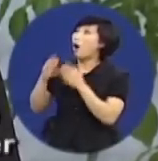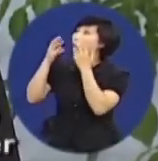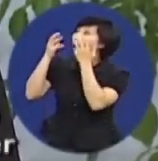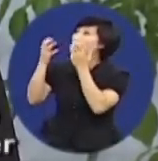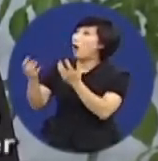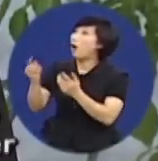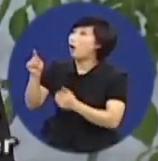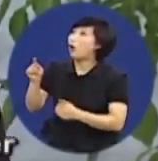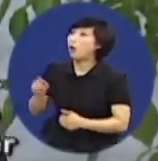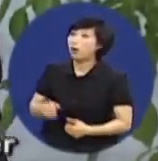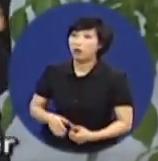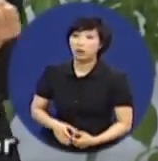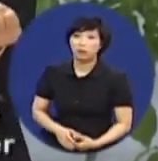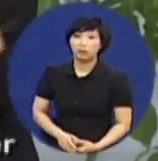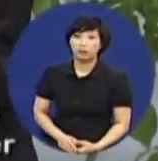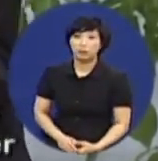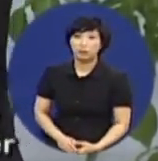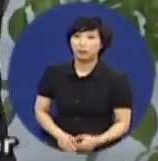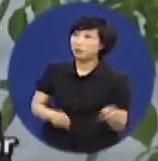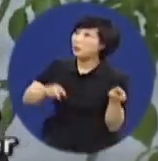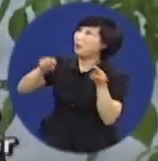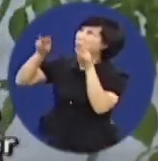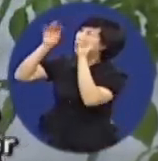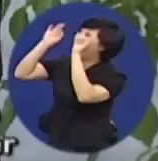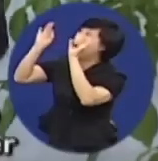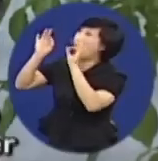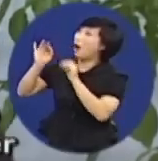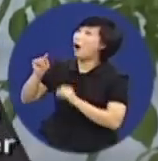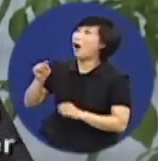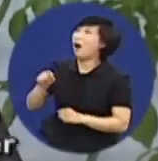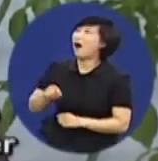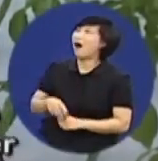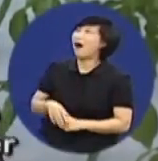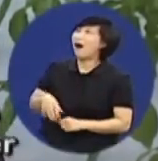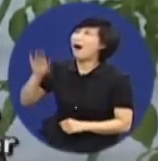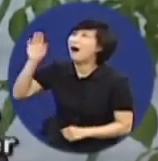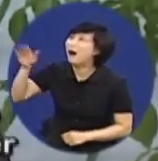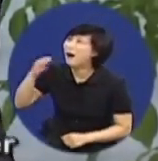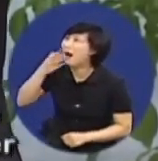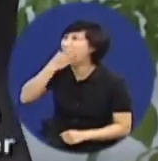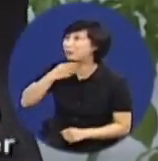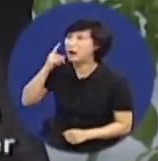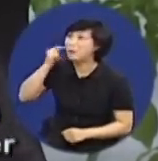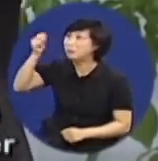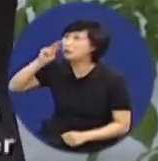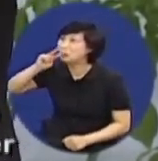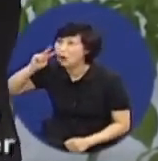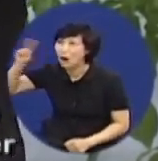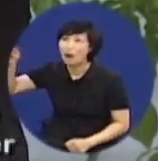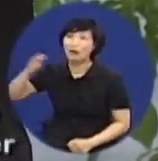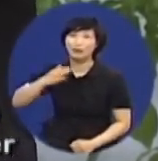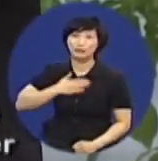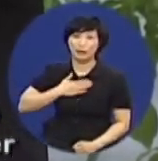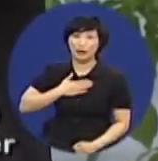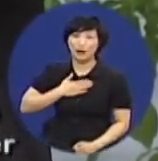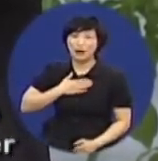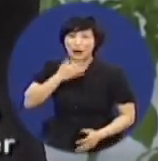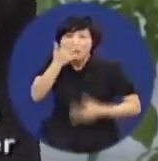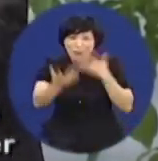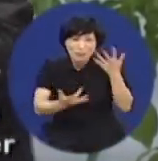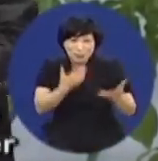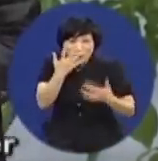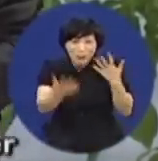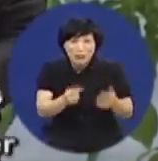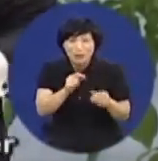に暮らしていったのです。それを見ながら、父アブラーム様、私